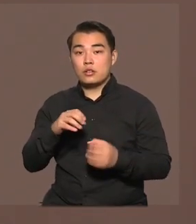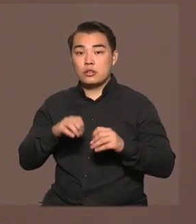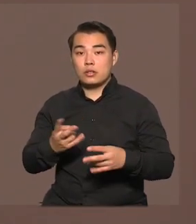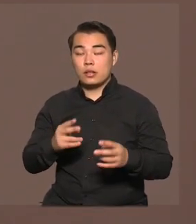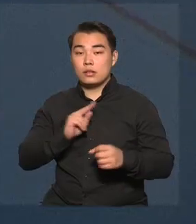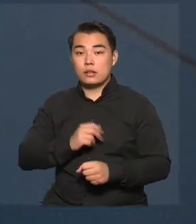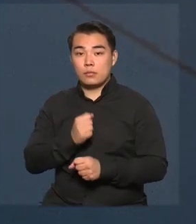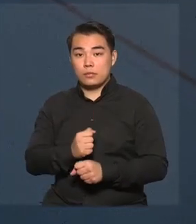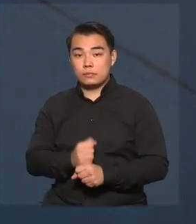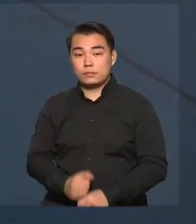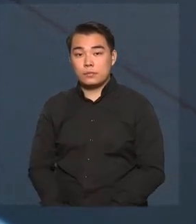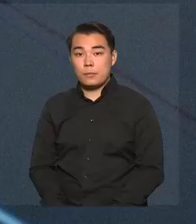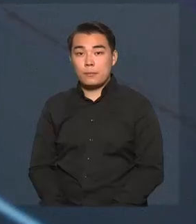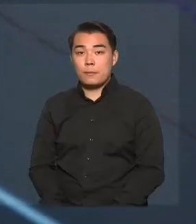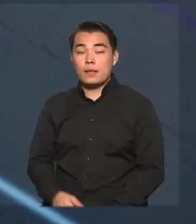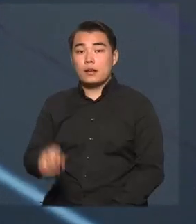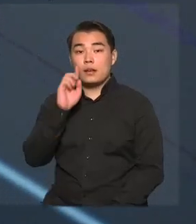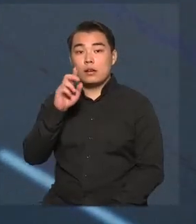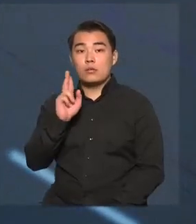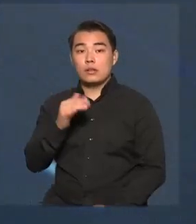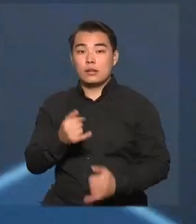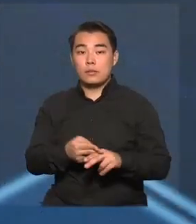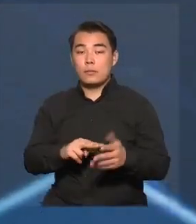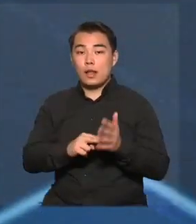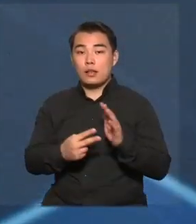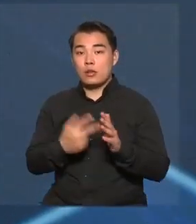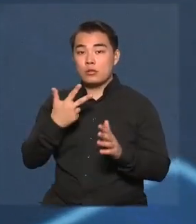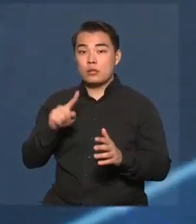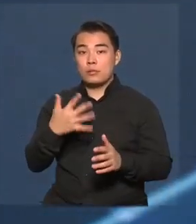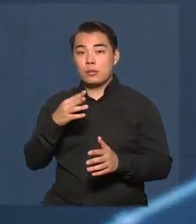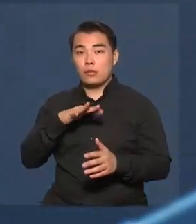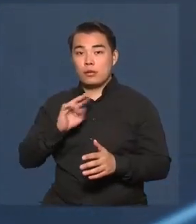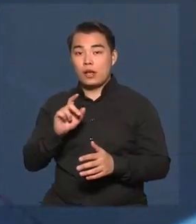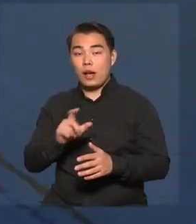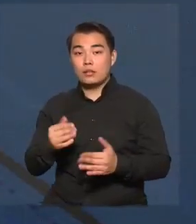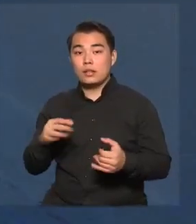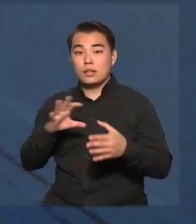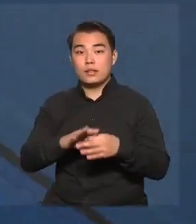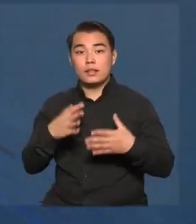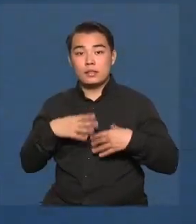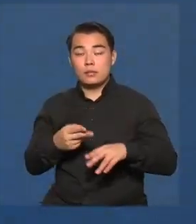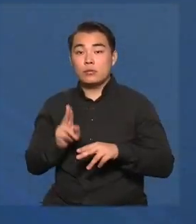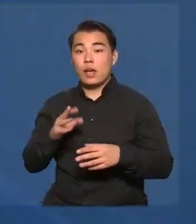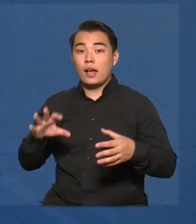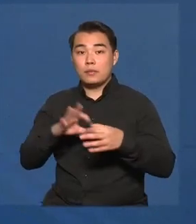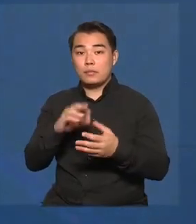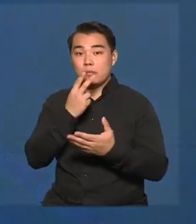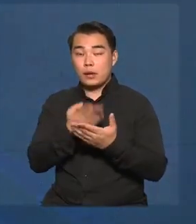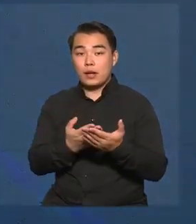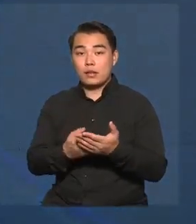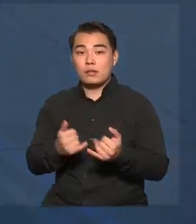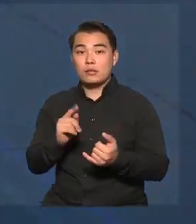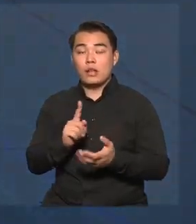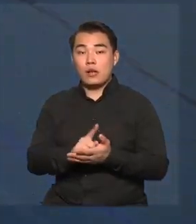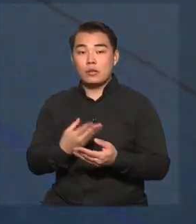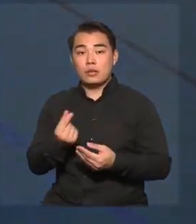қажет. Елде жыры бітпеген жобаға 3,5 миллион адам әлі де тіркелмеген. Ал тіркелгендердің көбі жарна